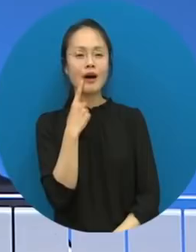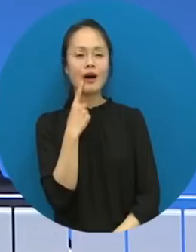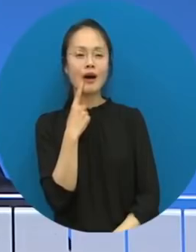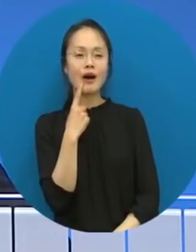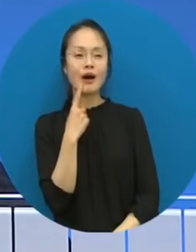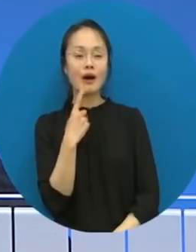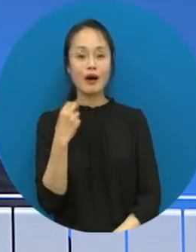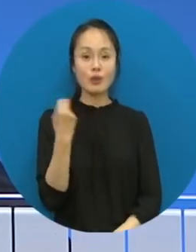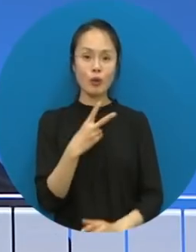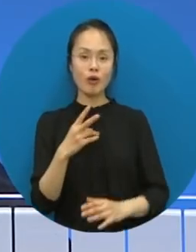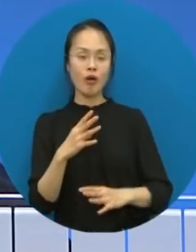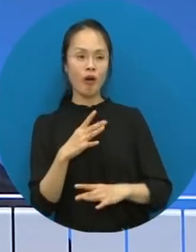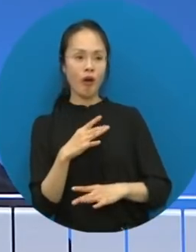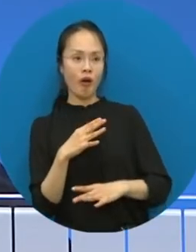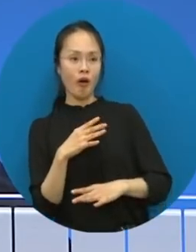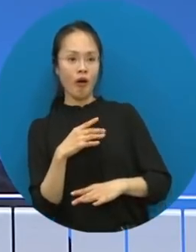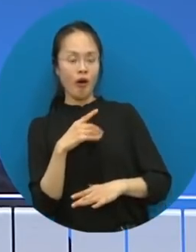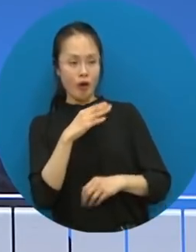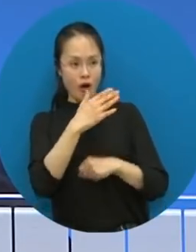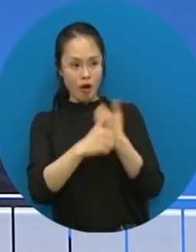두려워하게도 됩니다.